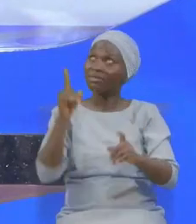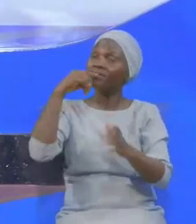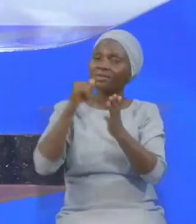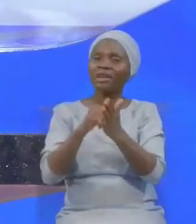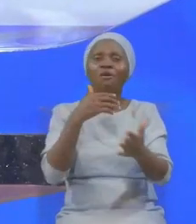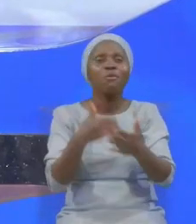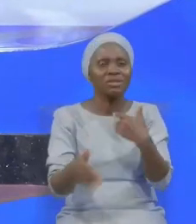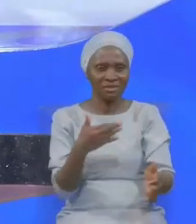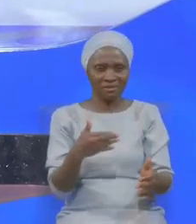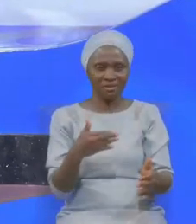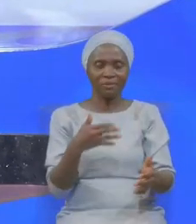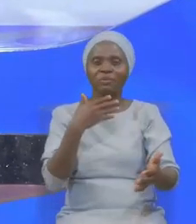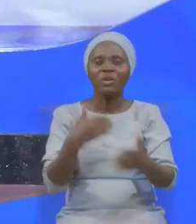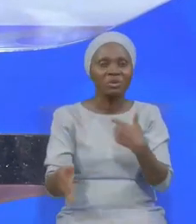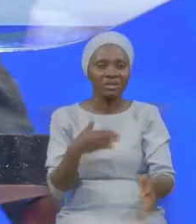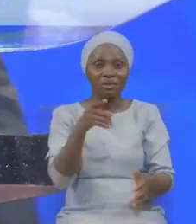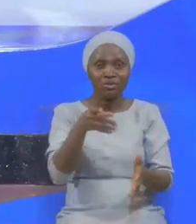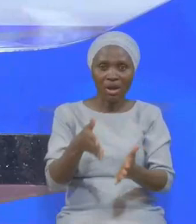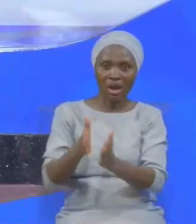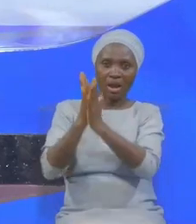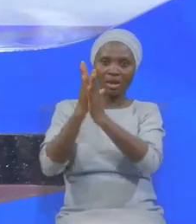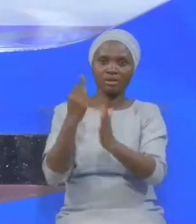vous demanderez au Père,